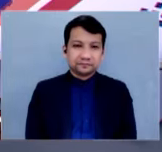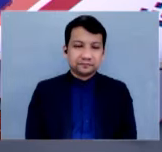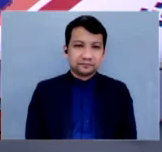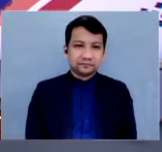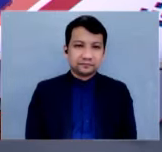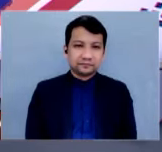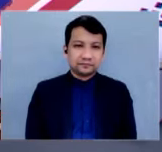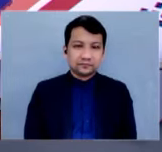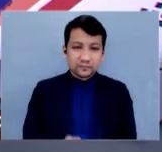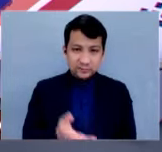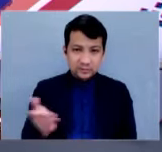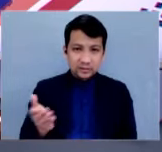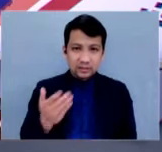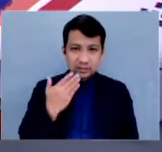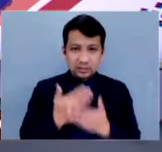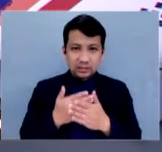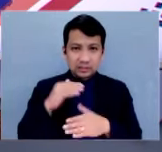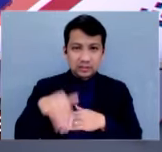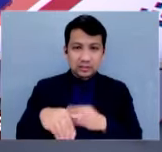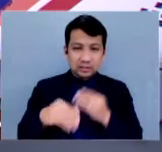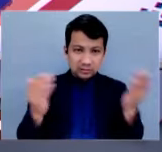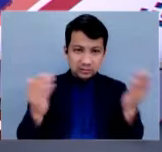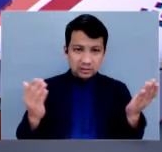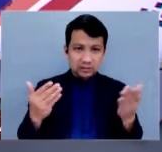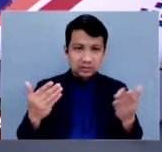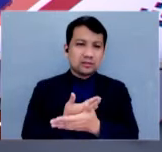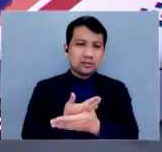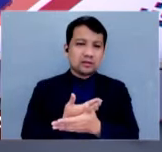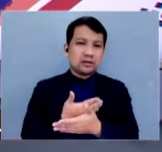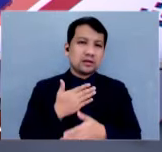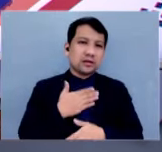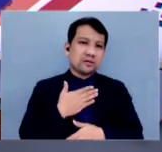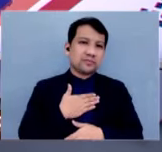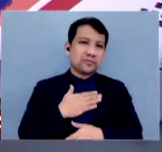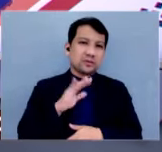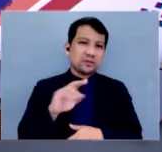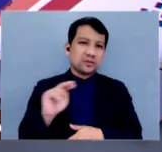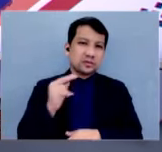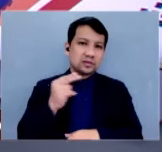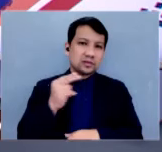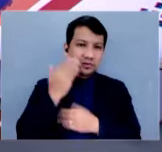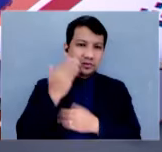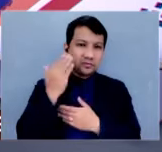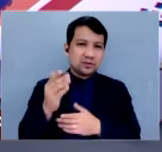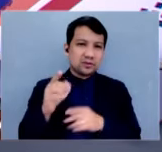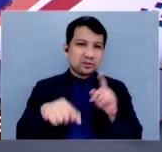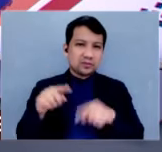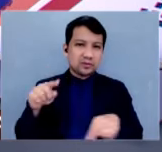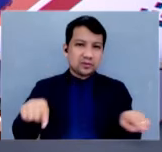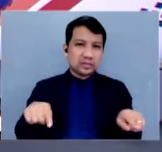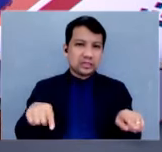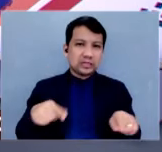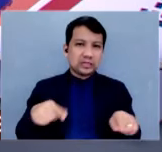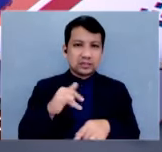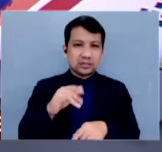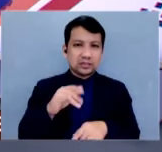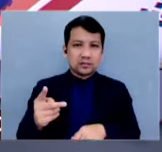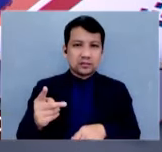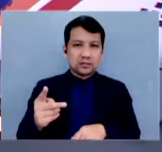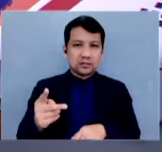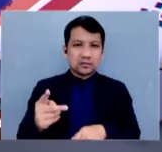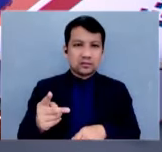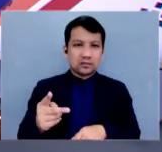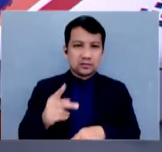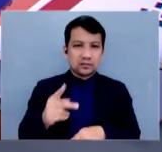At para naman sa ating pabawang pampa good night, bago ang Happy Beanie Day, ito muna ang iba't ibang gimmick sa